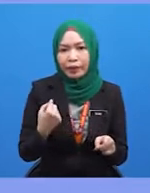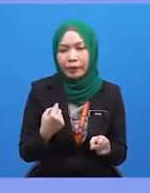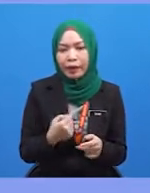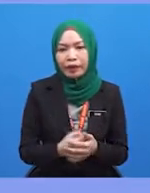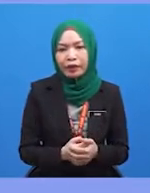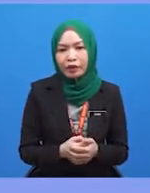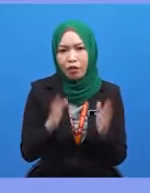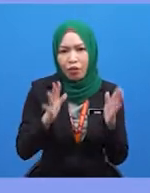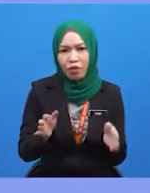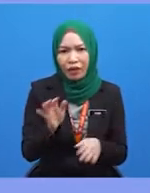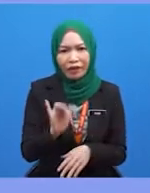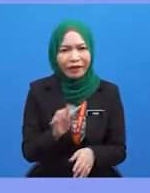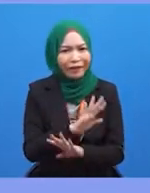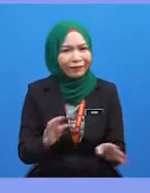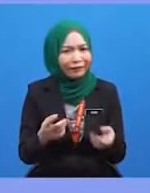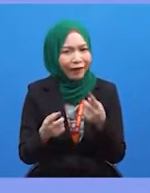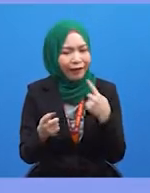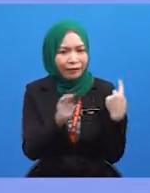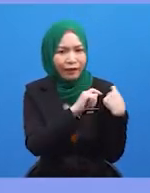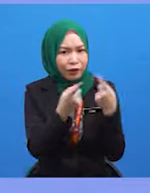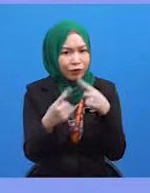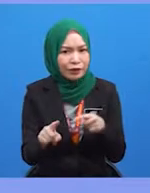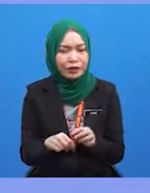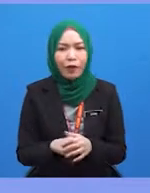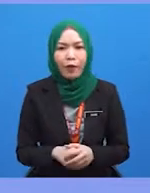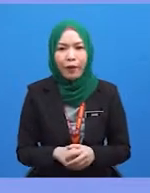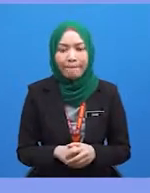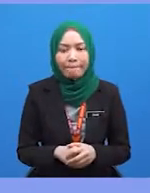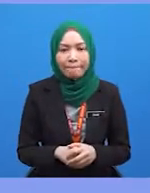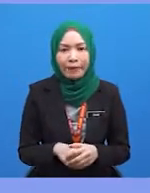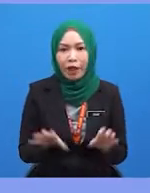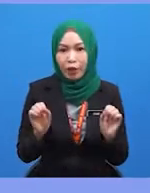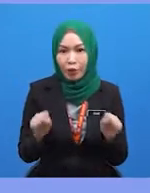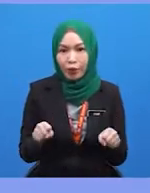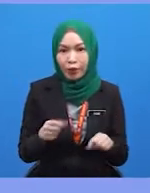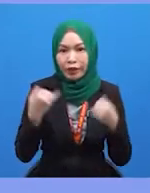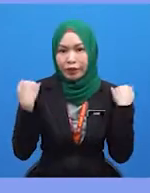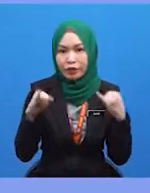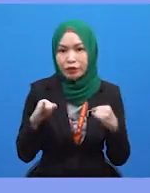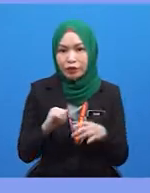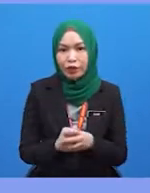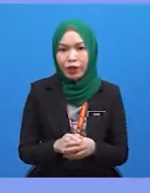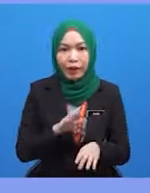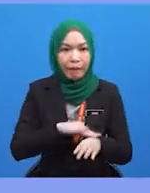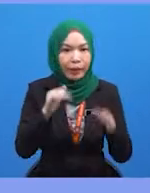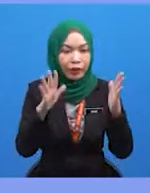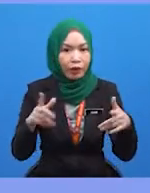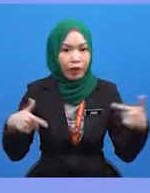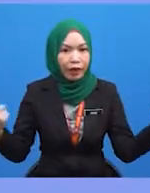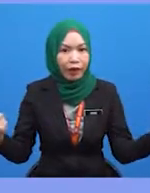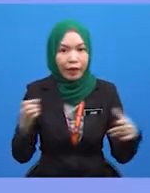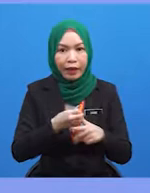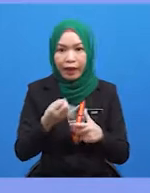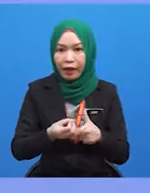Patent mempunyai nilai komersial tersendiri dan boleh dijual kepada orang lain atau